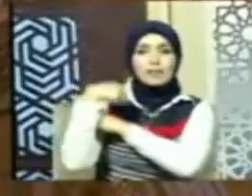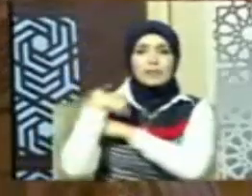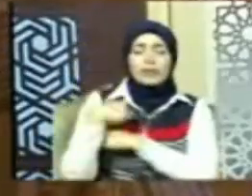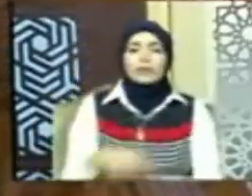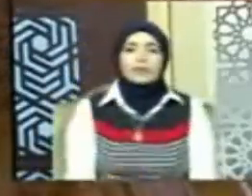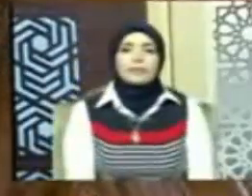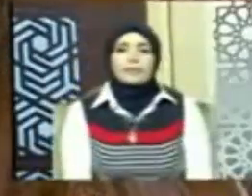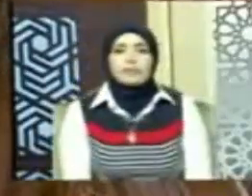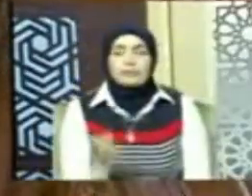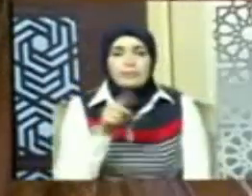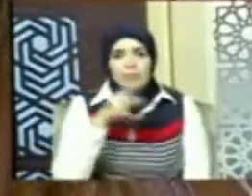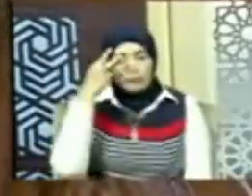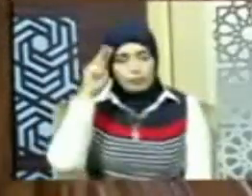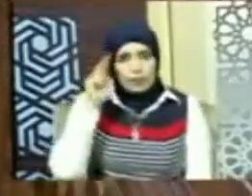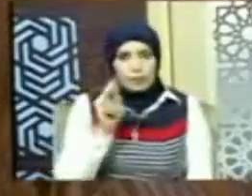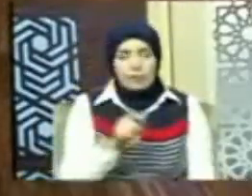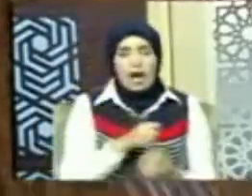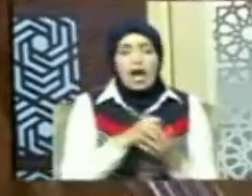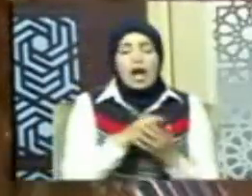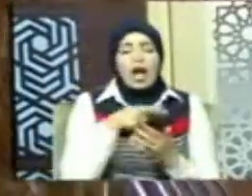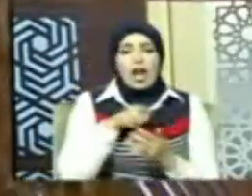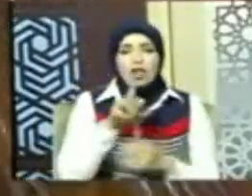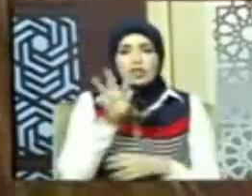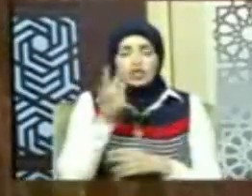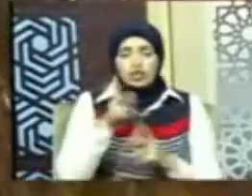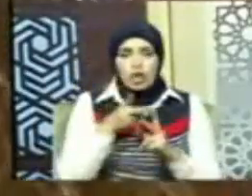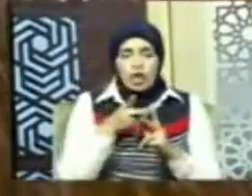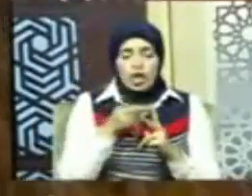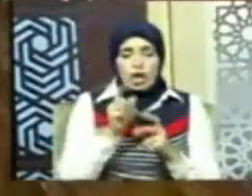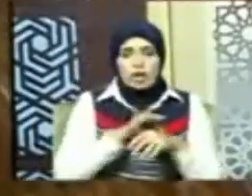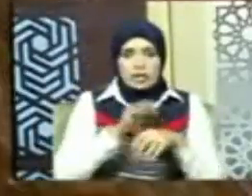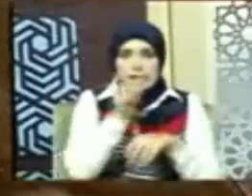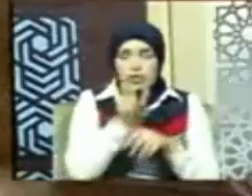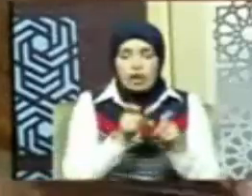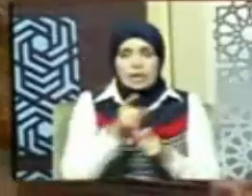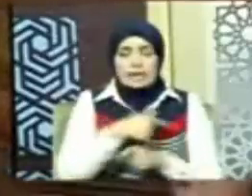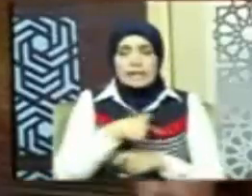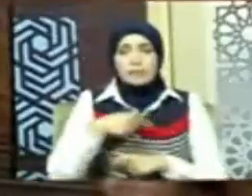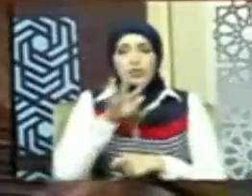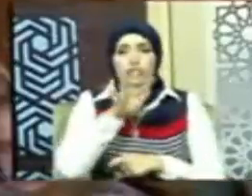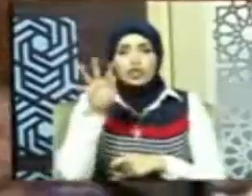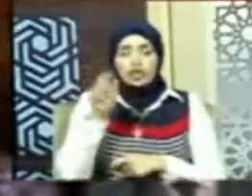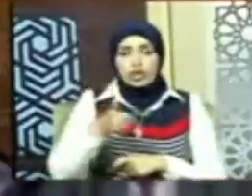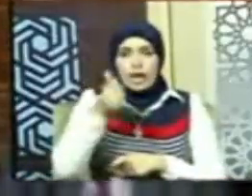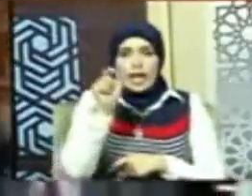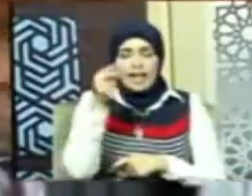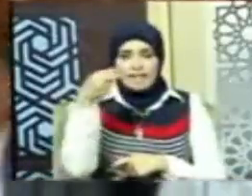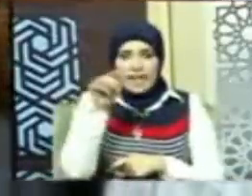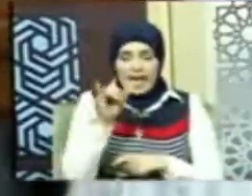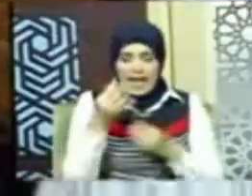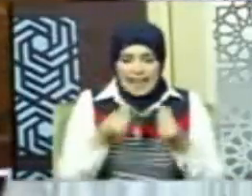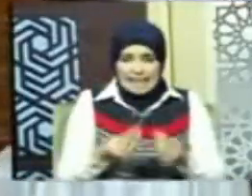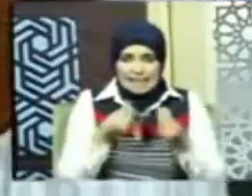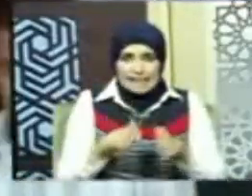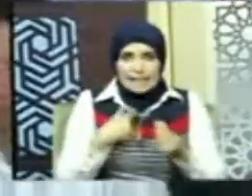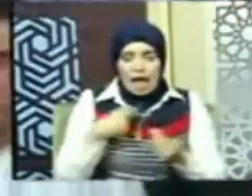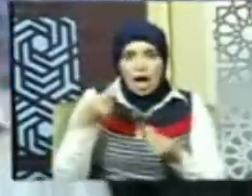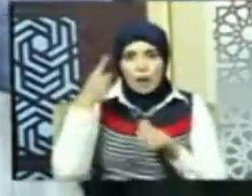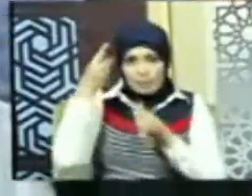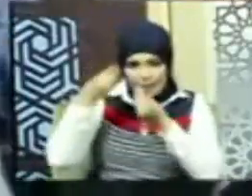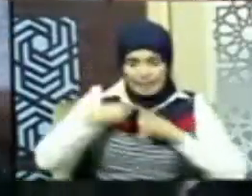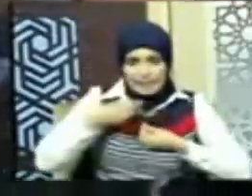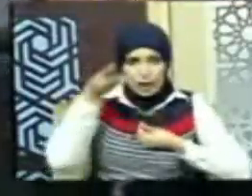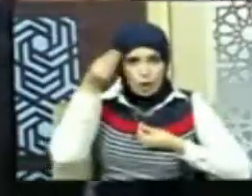الشافعي قبل أن يمن الله عليه بقوة الذاكرة والحفظ إلى شيخه وكيع بن